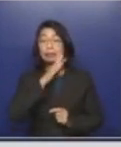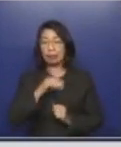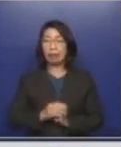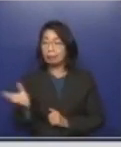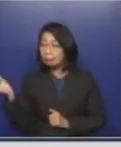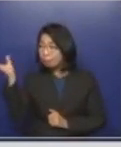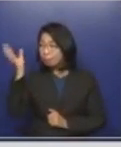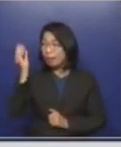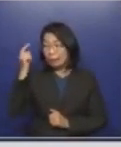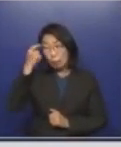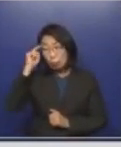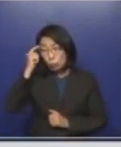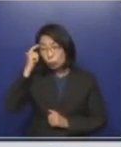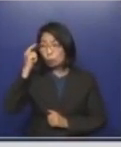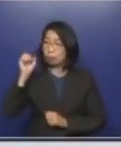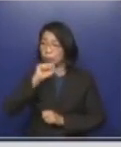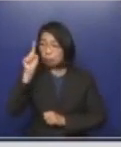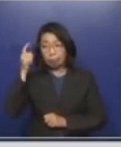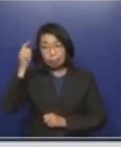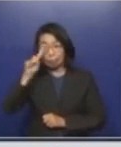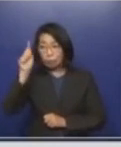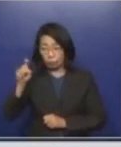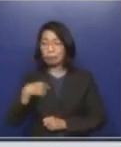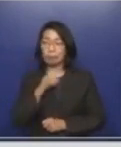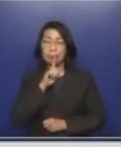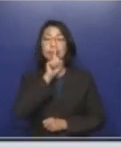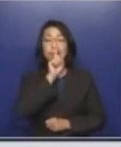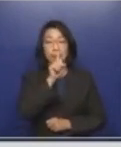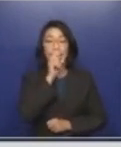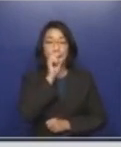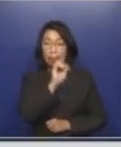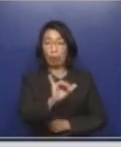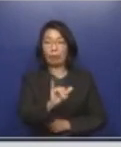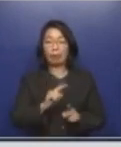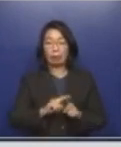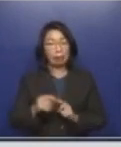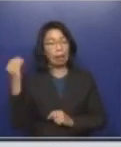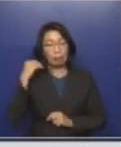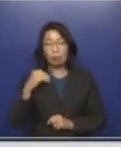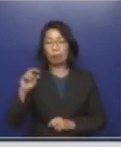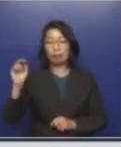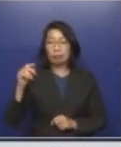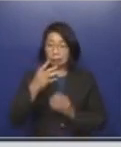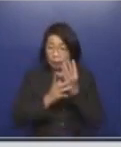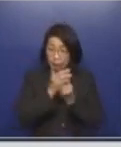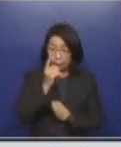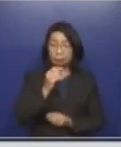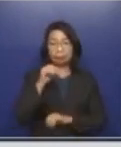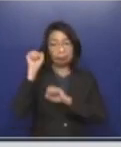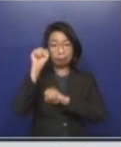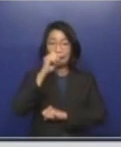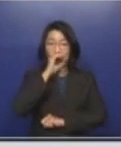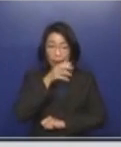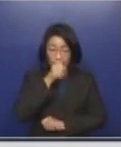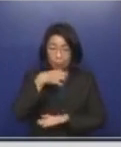ดไม่รู้ท่านก็จะไม่บอกและที่สำคัญก็คือท่านจะมีการสื่อสารทุกระยะเป็นอาทิตย์เป็นอาทิตย์ทำให้พี่น้องประชาช